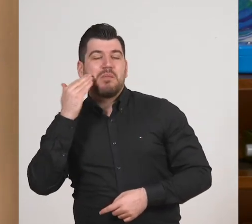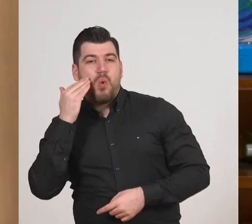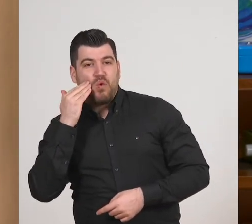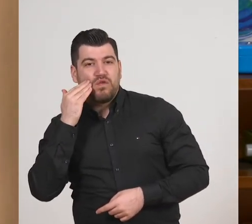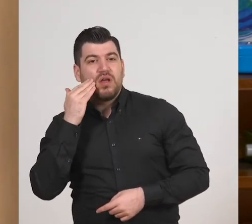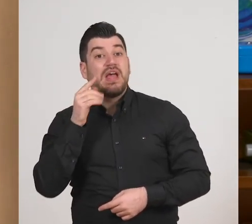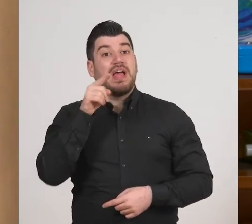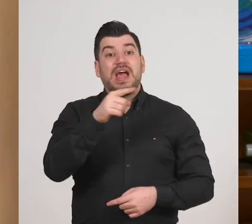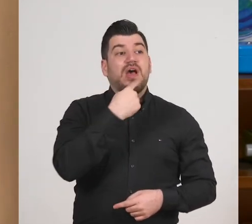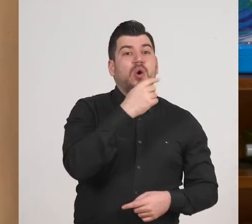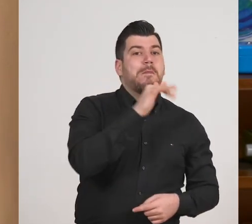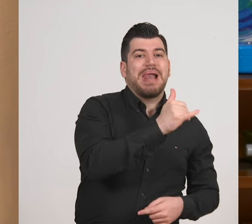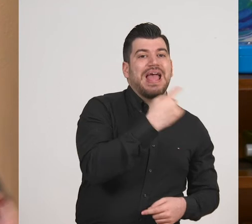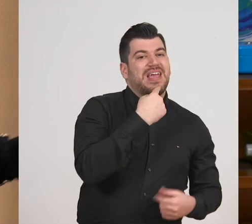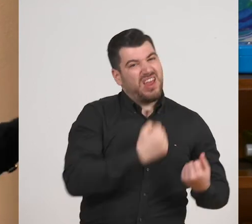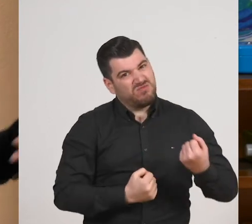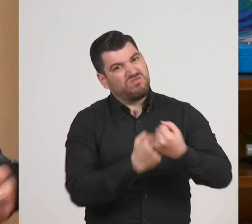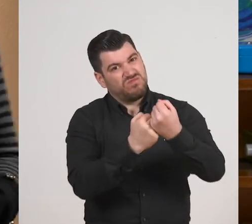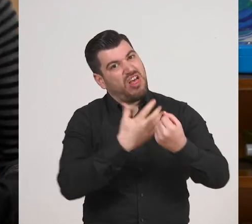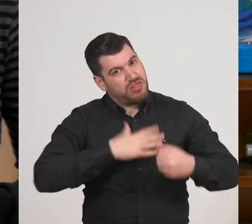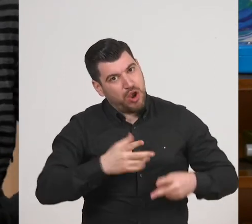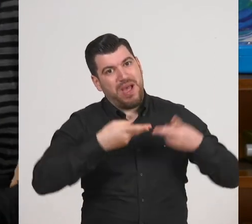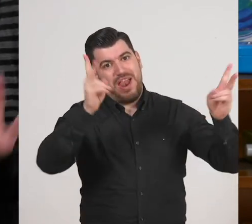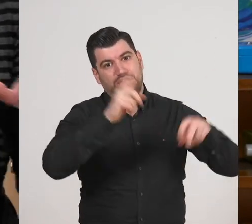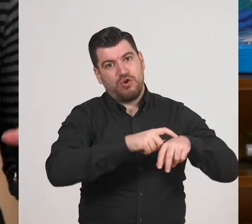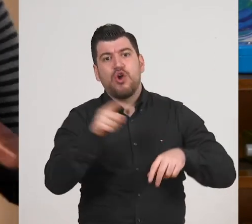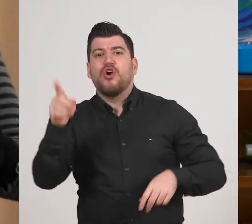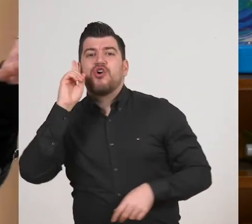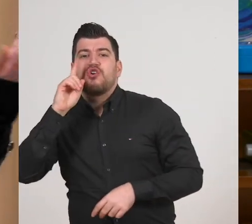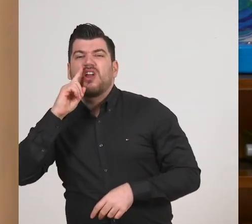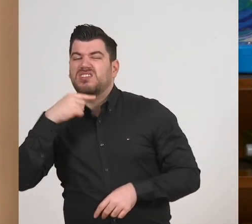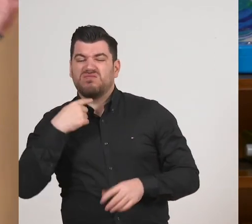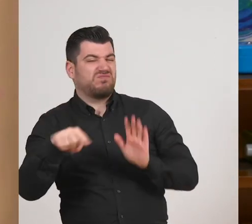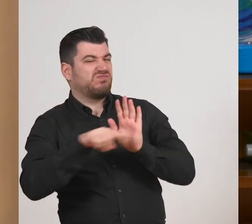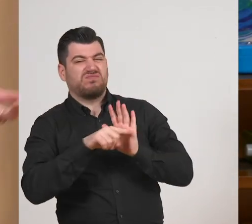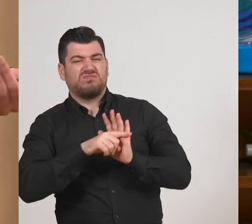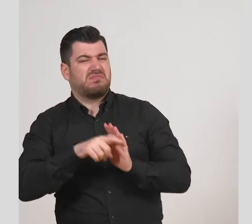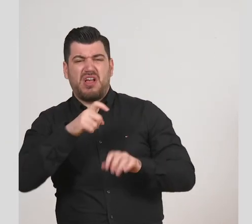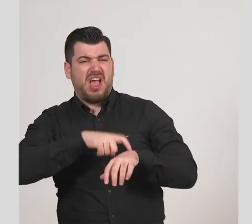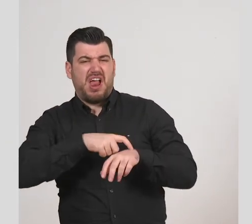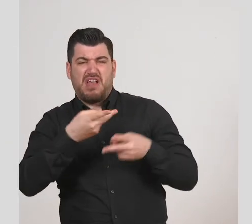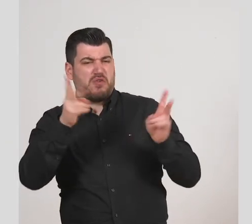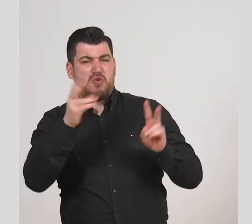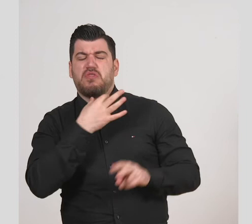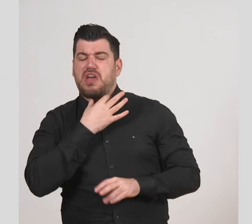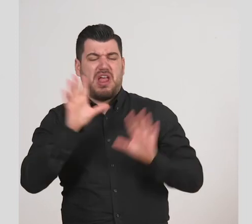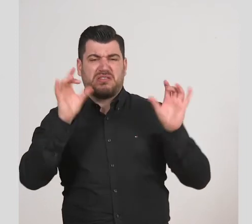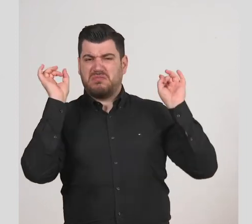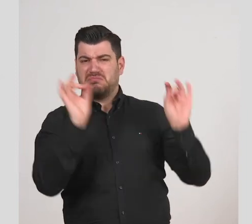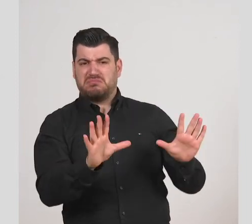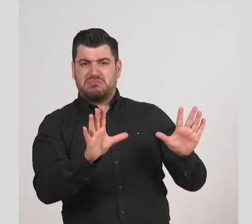υπέρ ότι θέλουμε να έχουμε ελεύθερο χρόνο και το κορίτσι είναι κατά. Όχι, δεν χρειάζεται ο ελεύθερος χρόνος